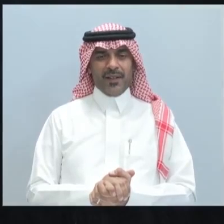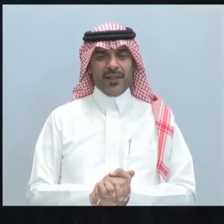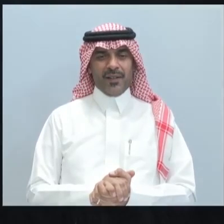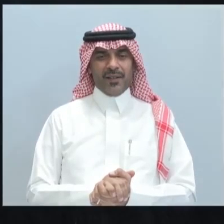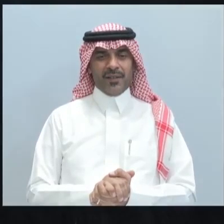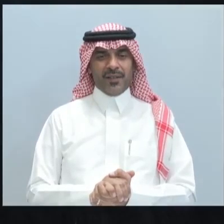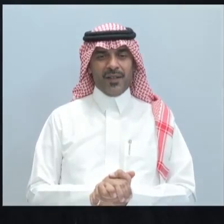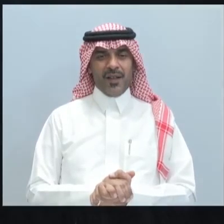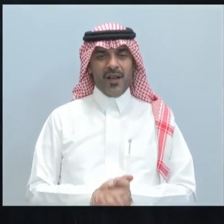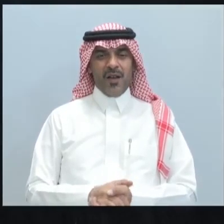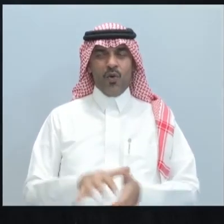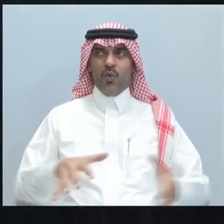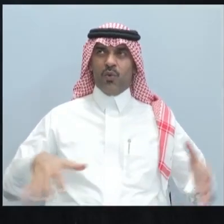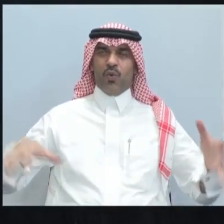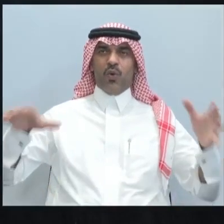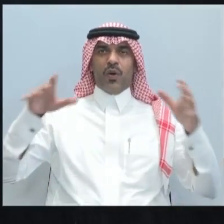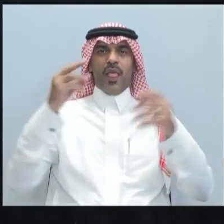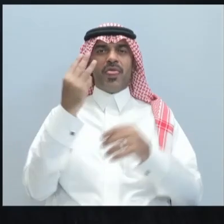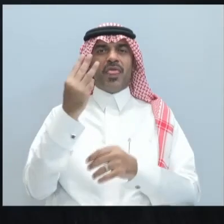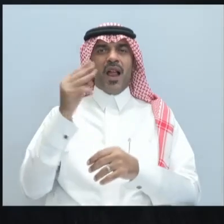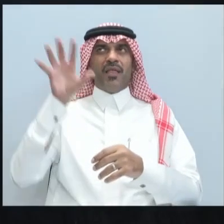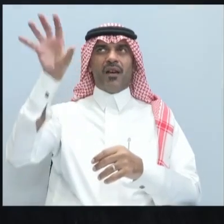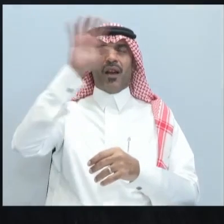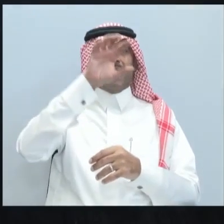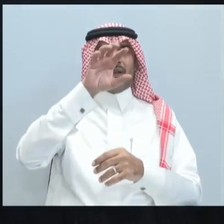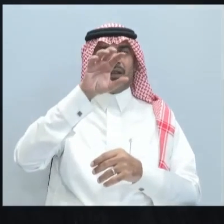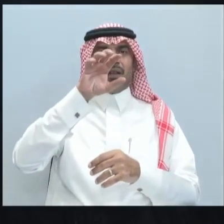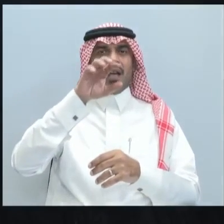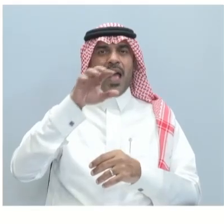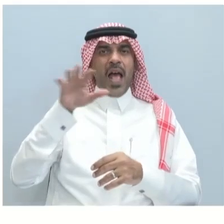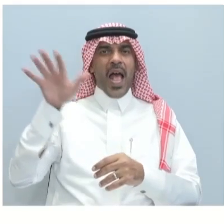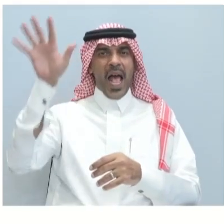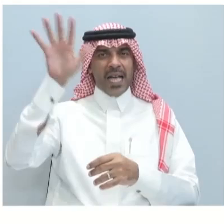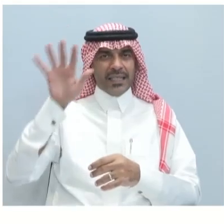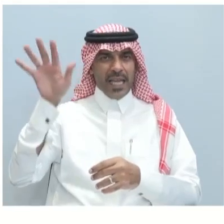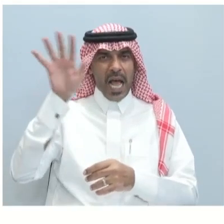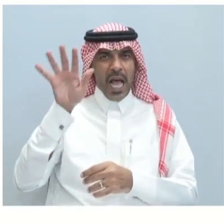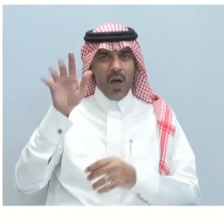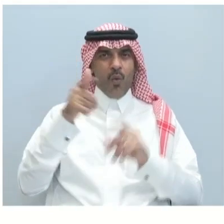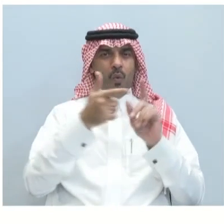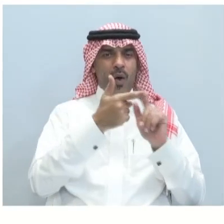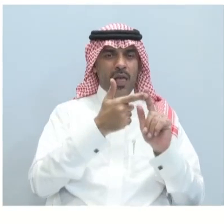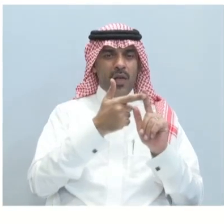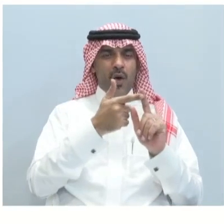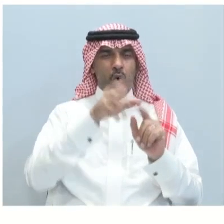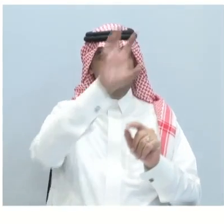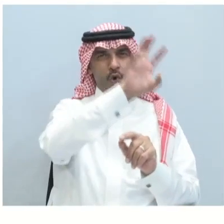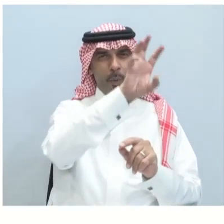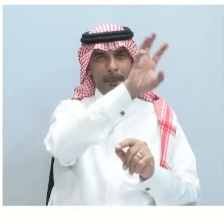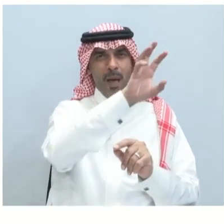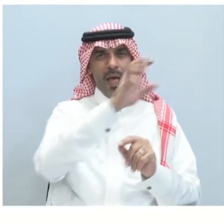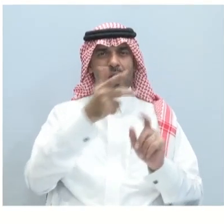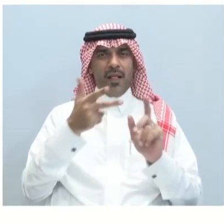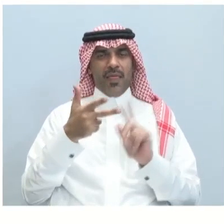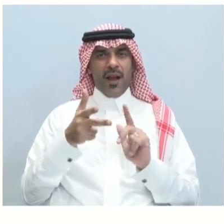ويحيط به او تحيط به ثلاث قارات قاره اسيا وقاره اوروبا